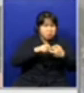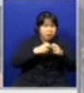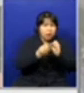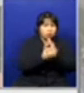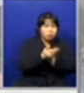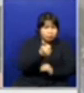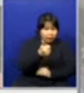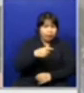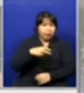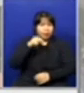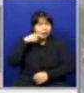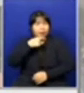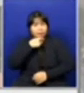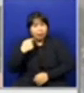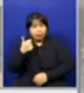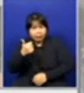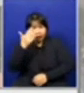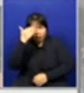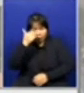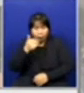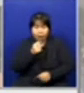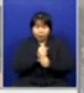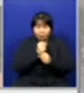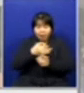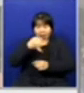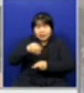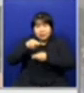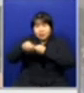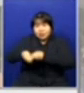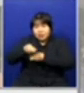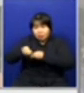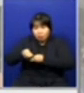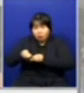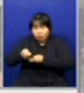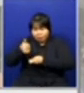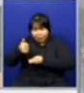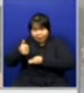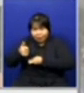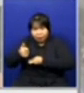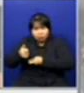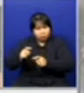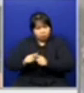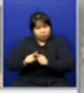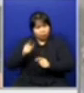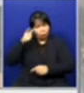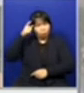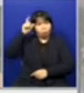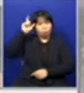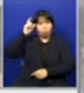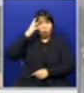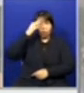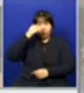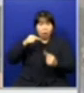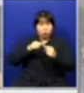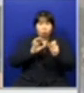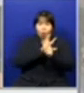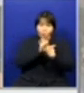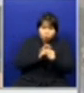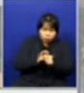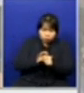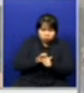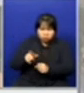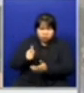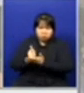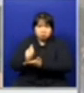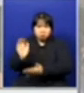ราะเขาเป็นเกษตรกรหลังเกษียณแต่พอเงินเยียวยากลับมาบอกว่าเ